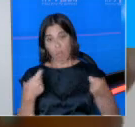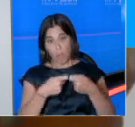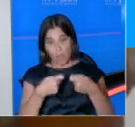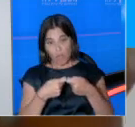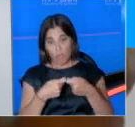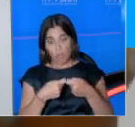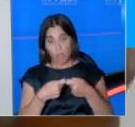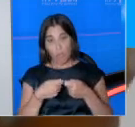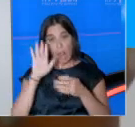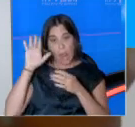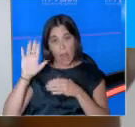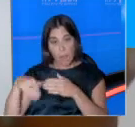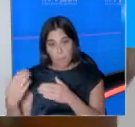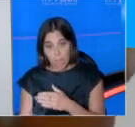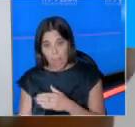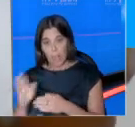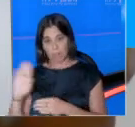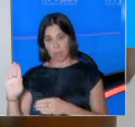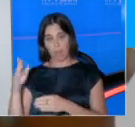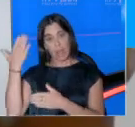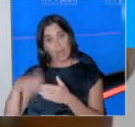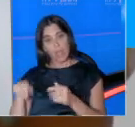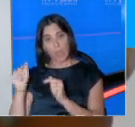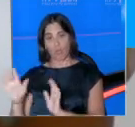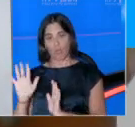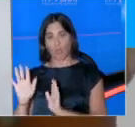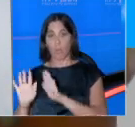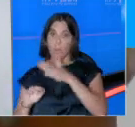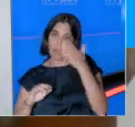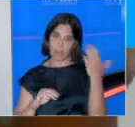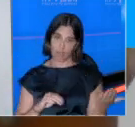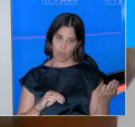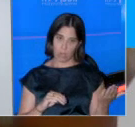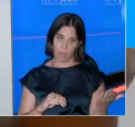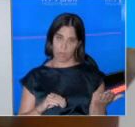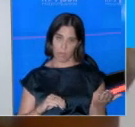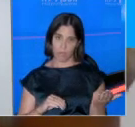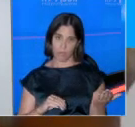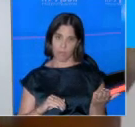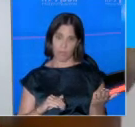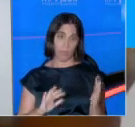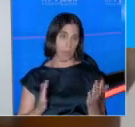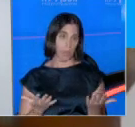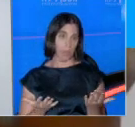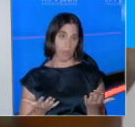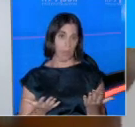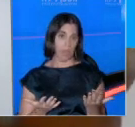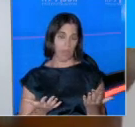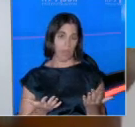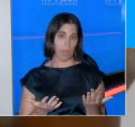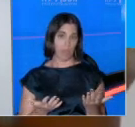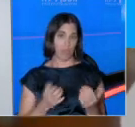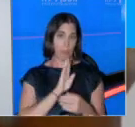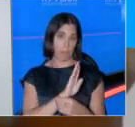זה להפיל את נתניהו, לסיים את השלטון שלו. מצד שני, מה